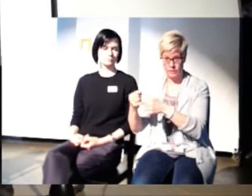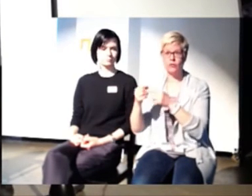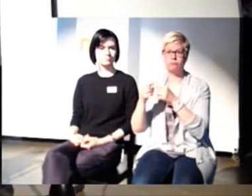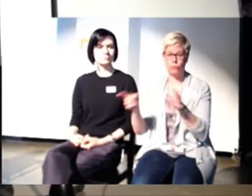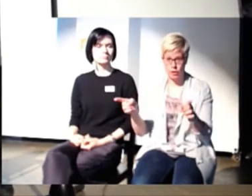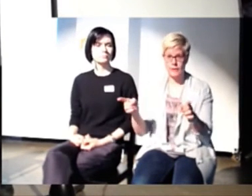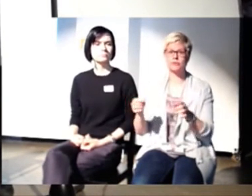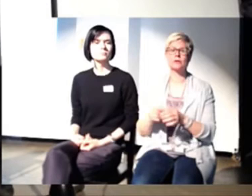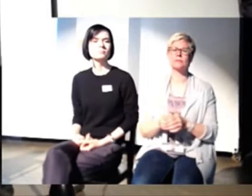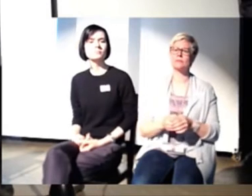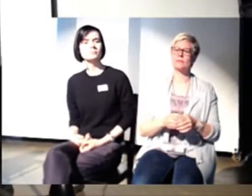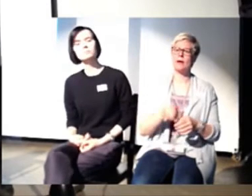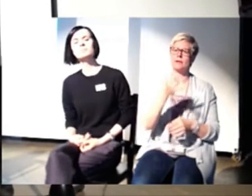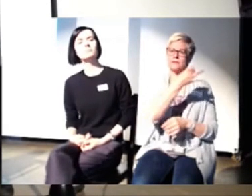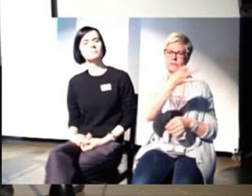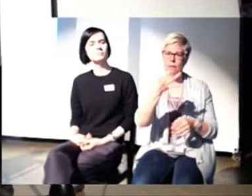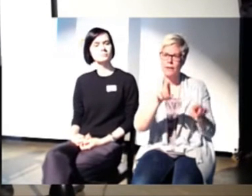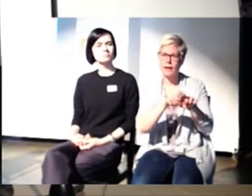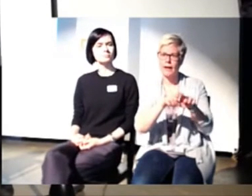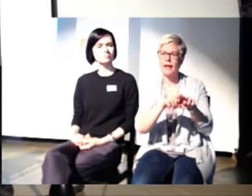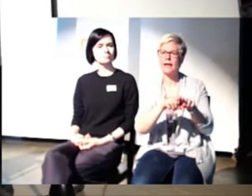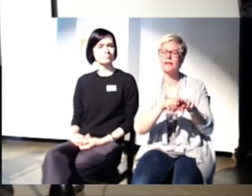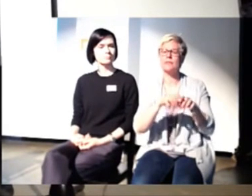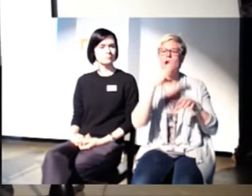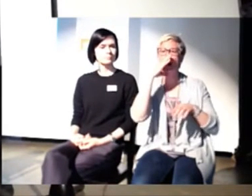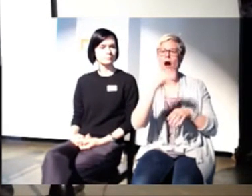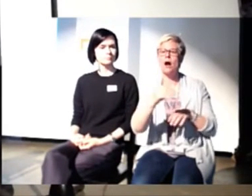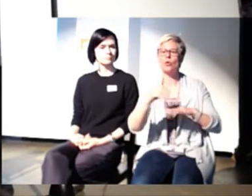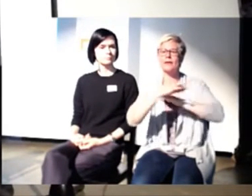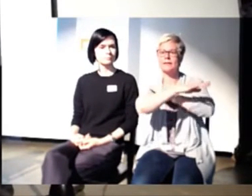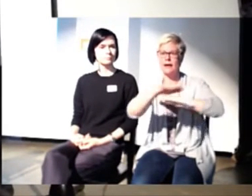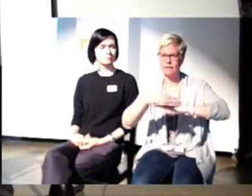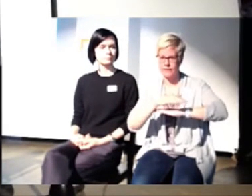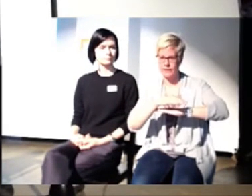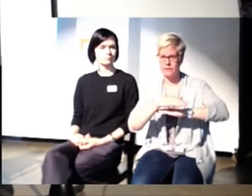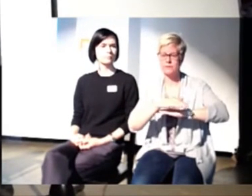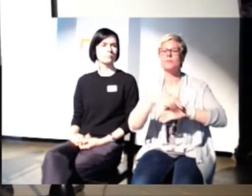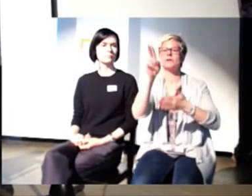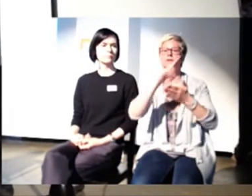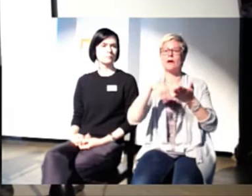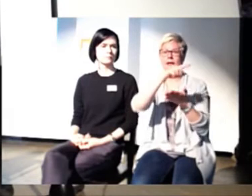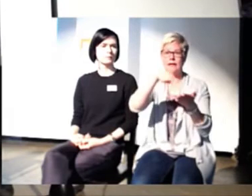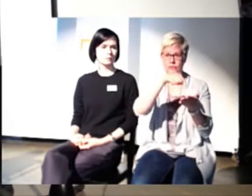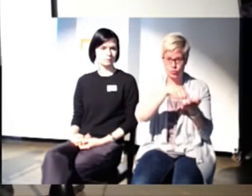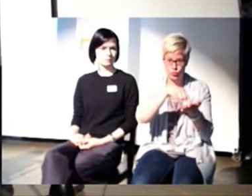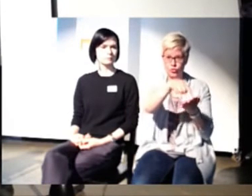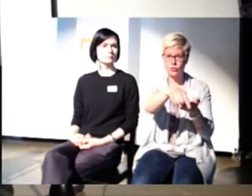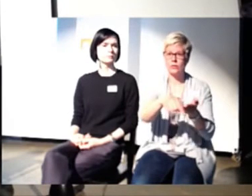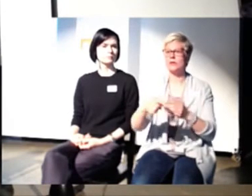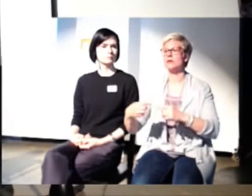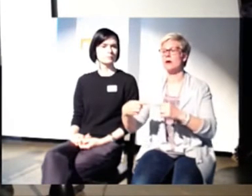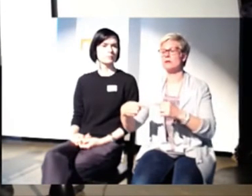lähempänä Tamperetta Haukijärvellä on tällainen Artelistadikeskus ja sitten Kajaanissa on